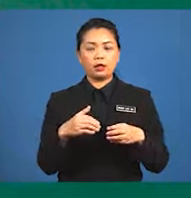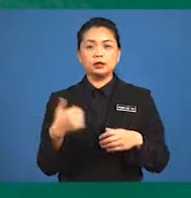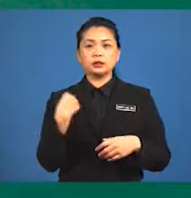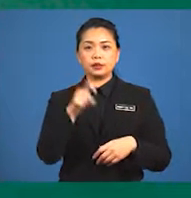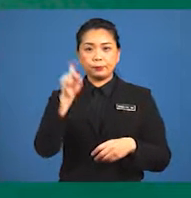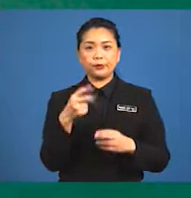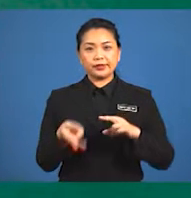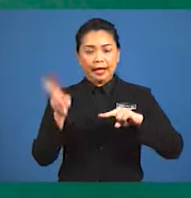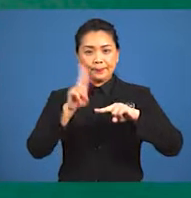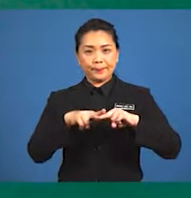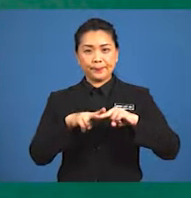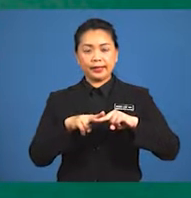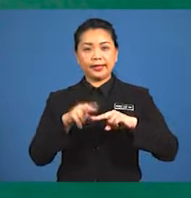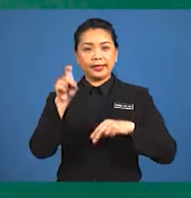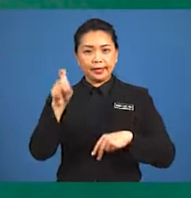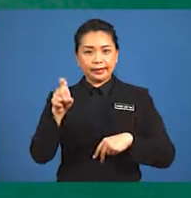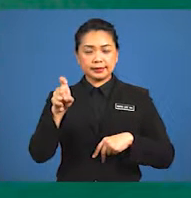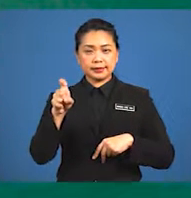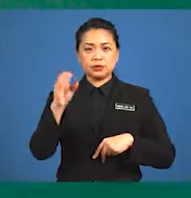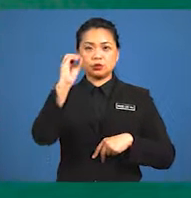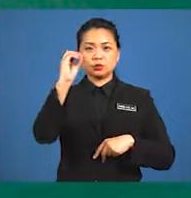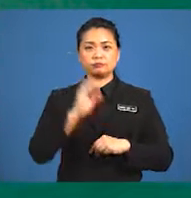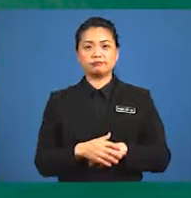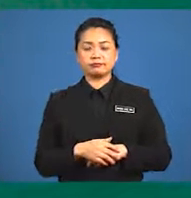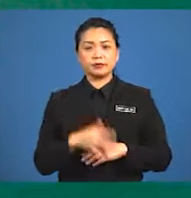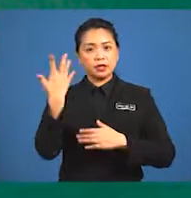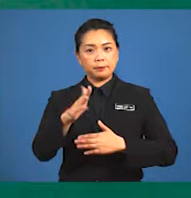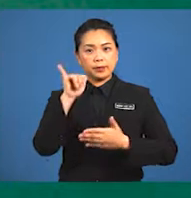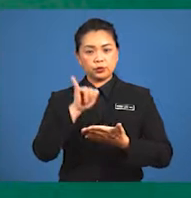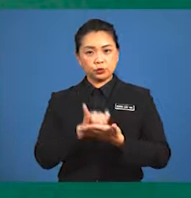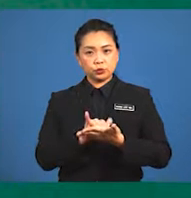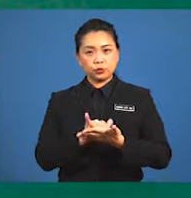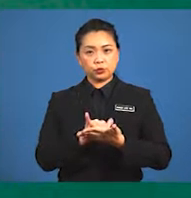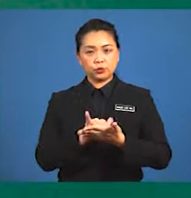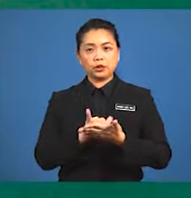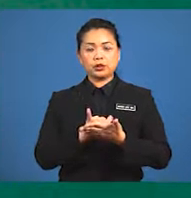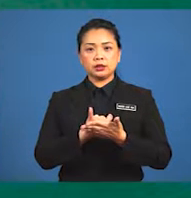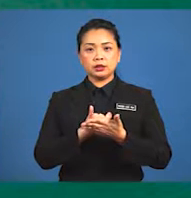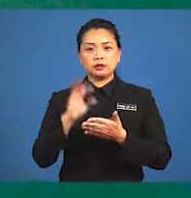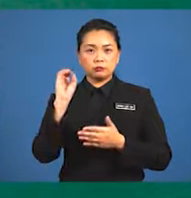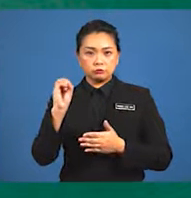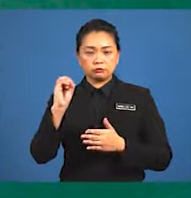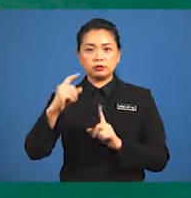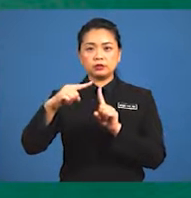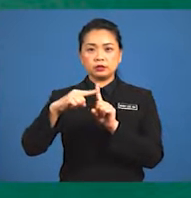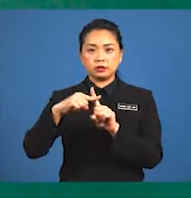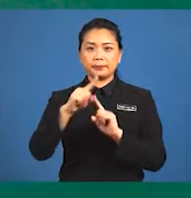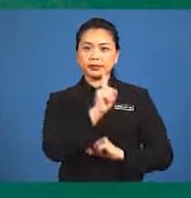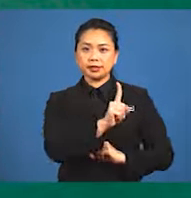perlu tambah dengan X kuasa 0. Kemudian, tambahkan 0 dengan